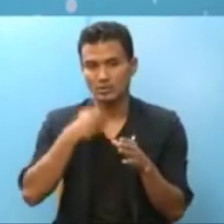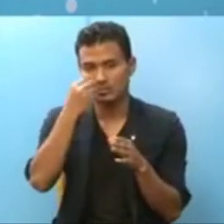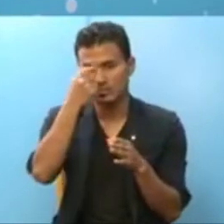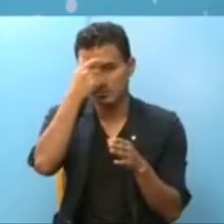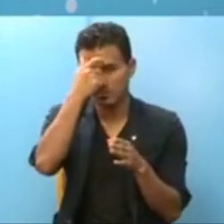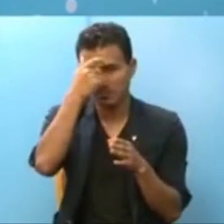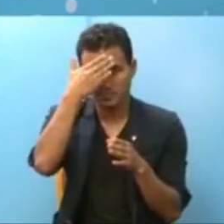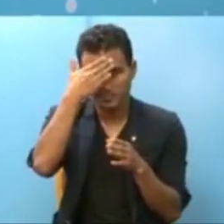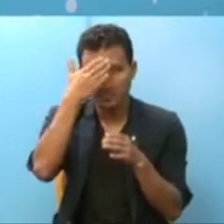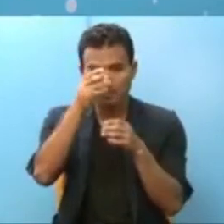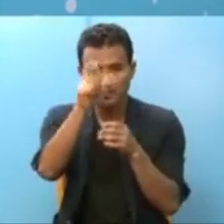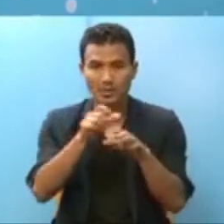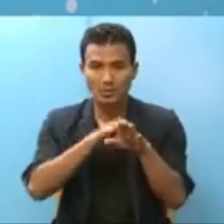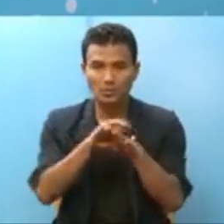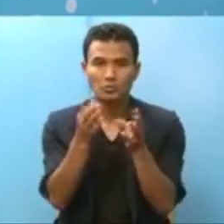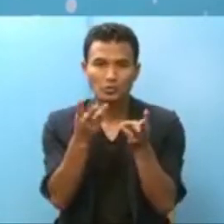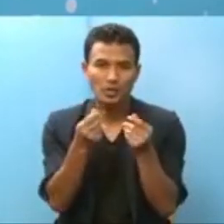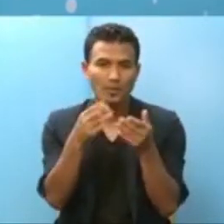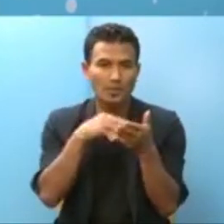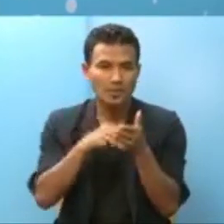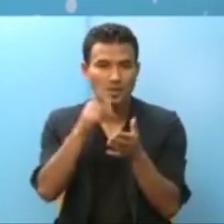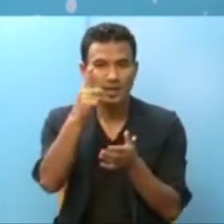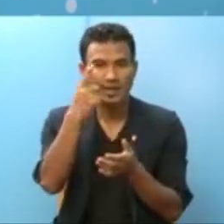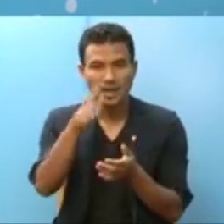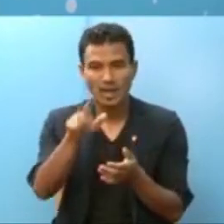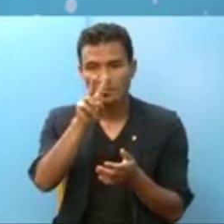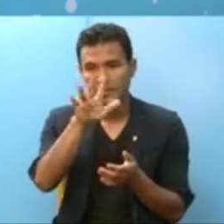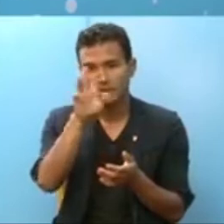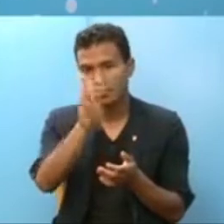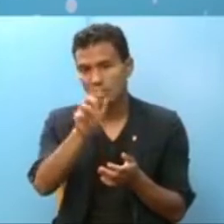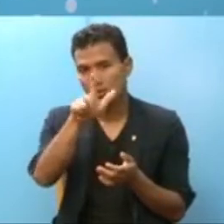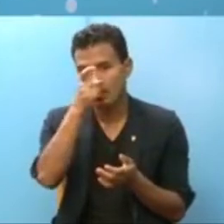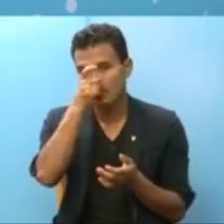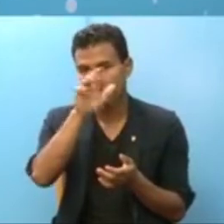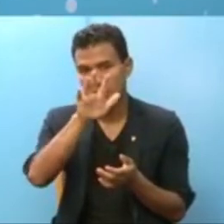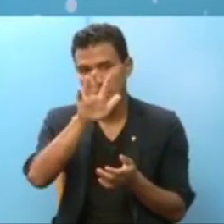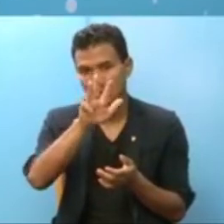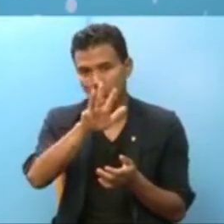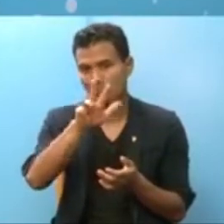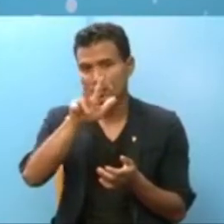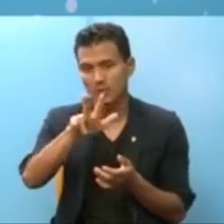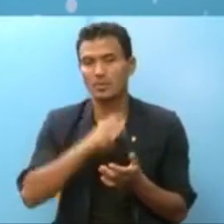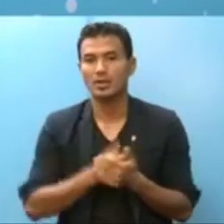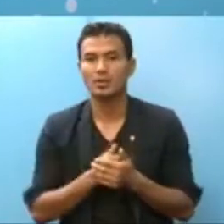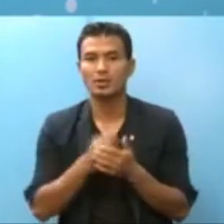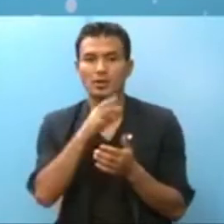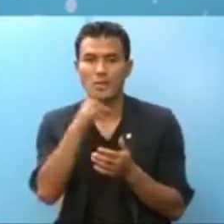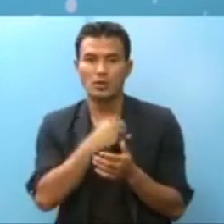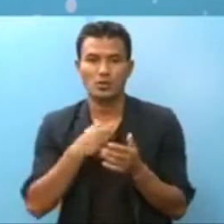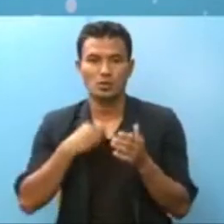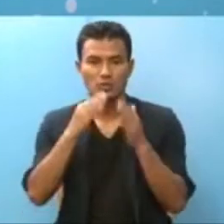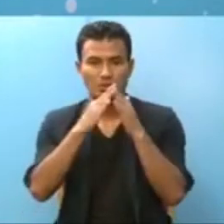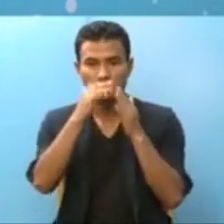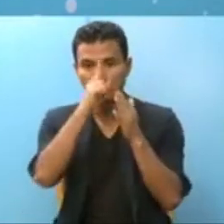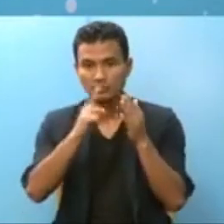संख्या मद्दे क्वारेंटीन मा एक लाक पच्चिस अजार शासे अंठान अबे तर आइसोलेशन मा